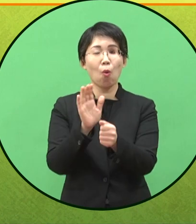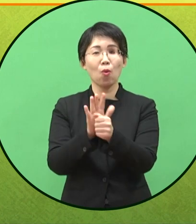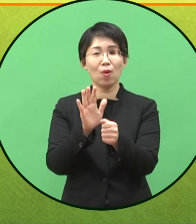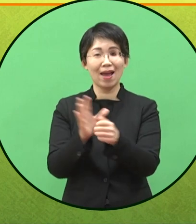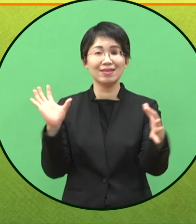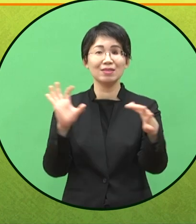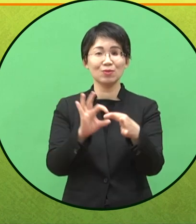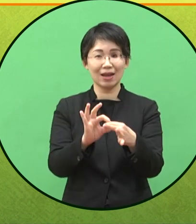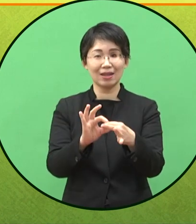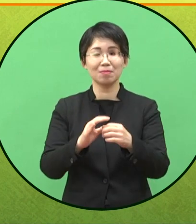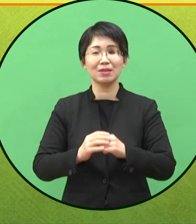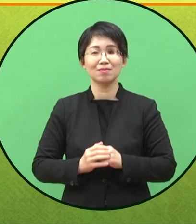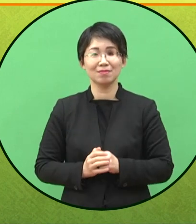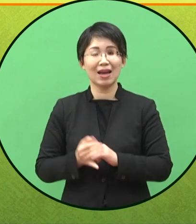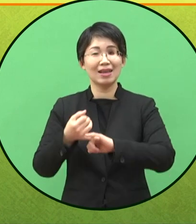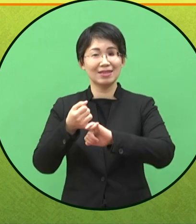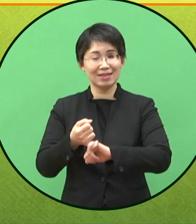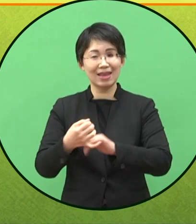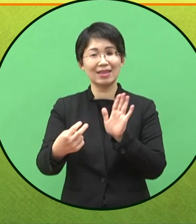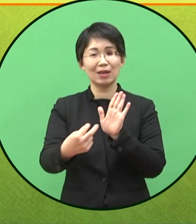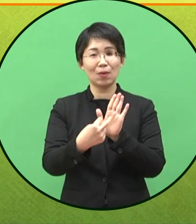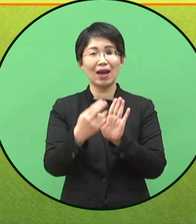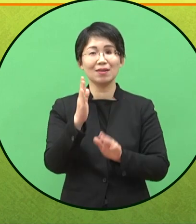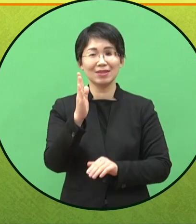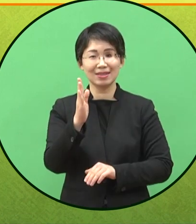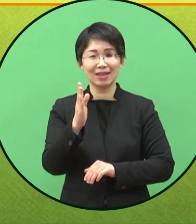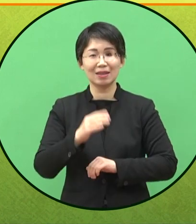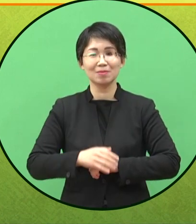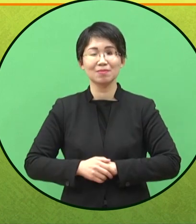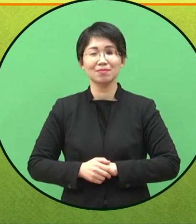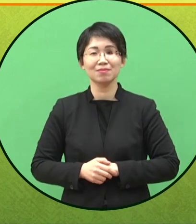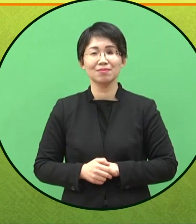。ぜひご覧ください。